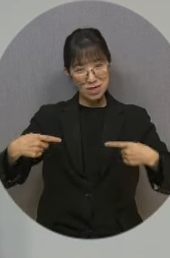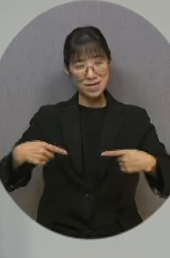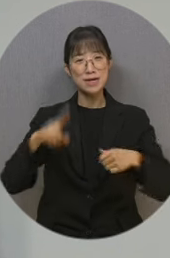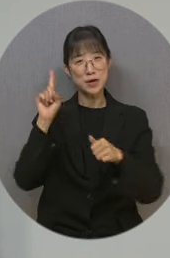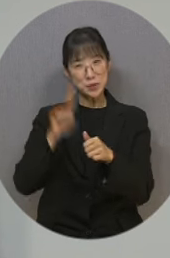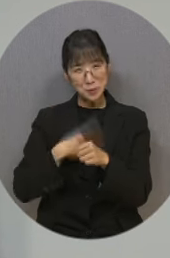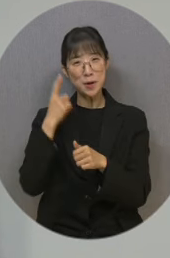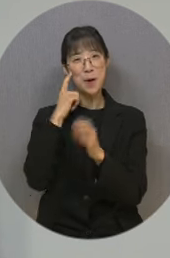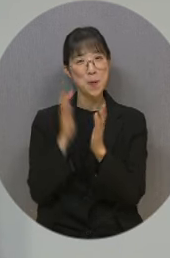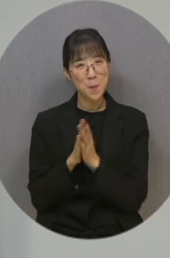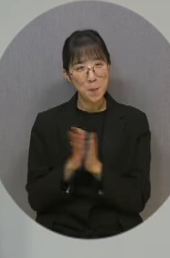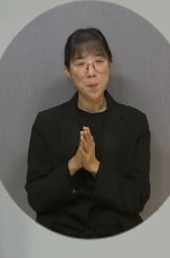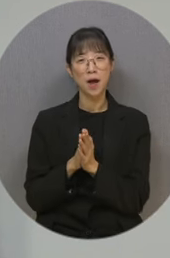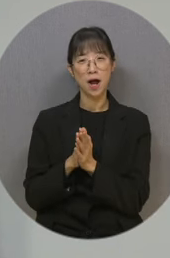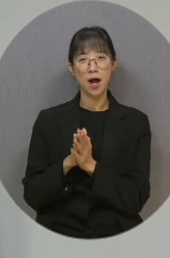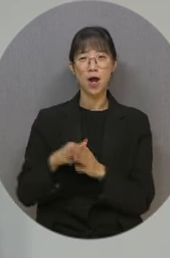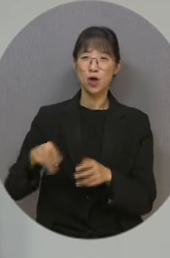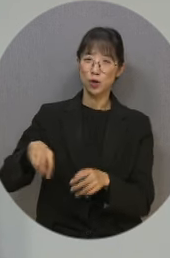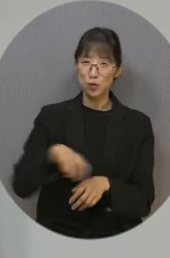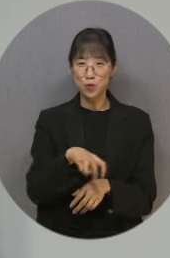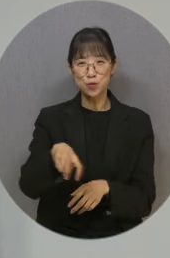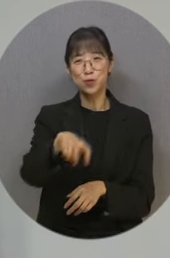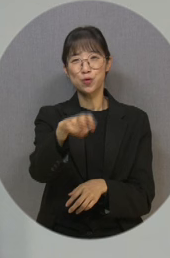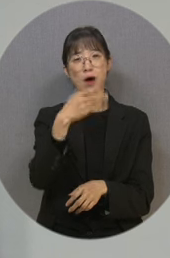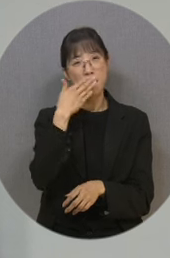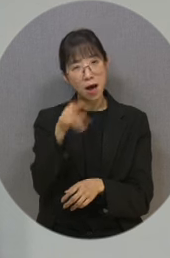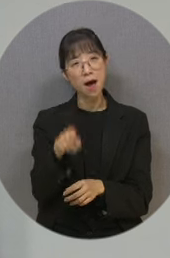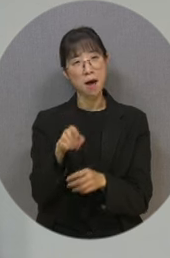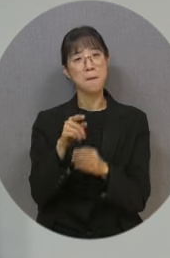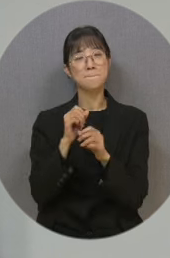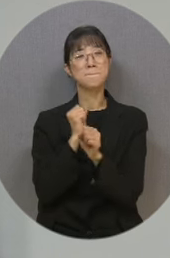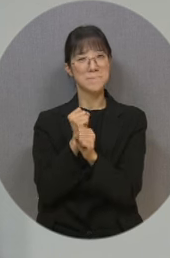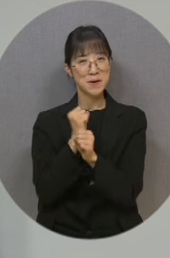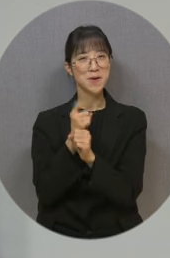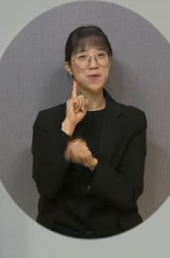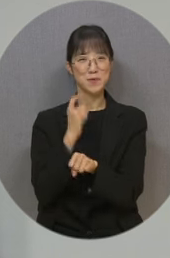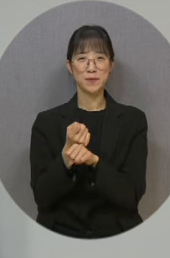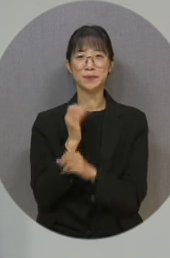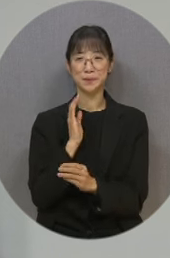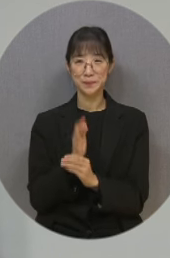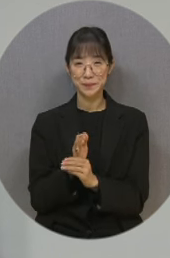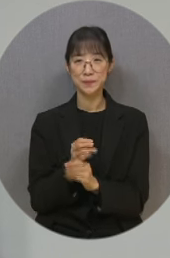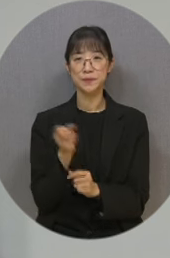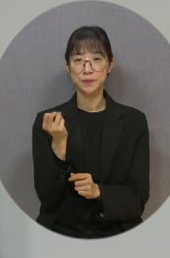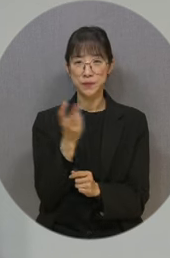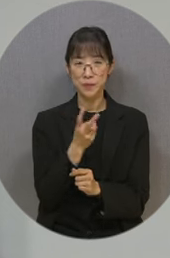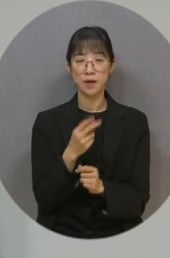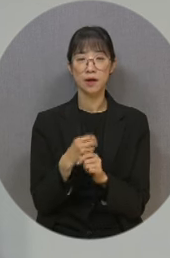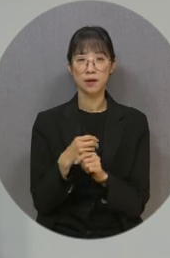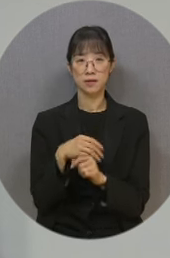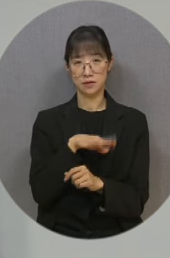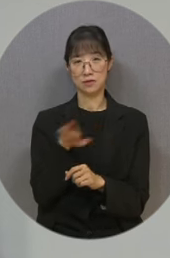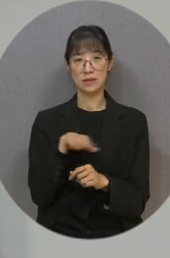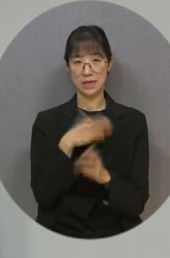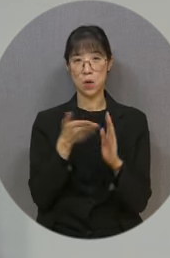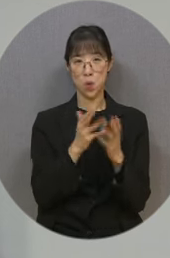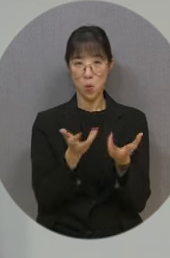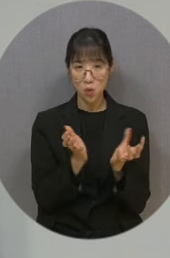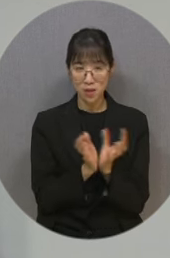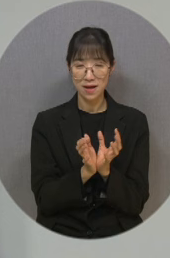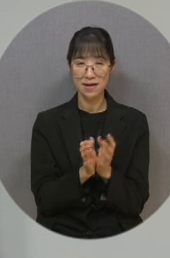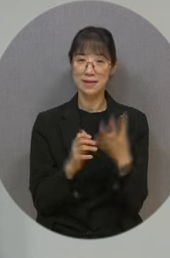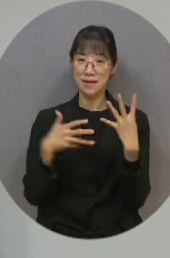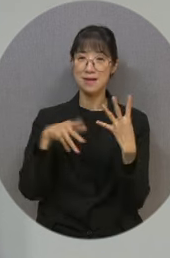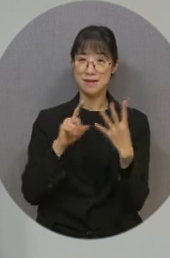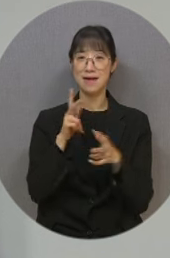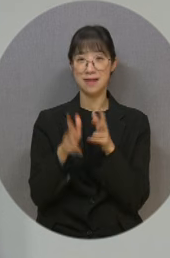주행을 할 수 있는 그런 모델을 지금 만들고 있는 과정이 있습니다 예 그렇습니다 그리고 저희 공단에서는 이제에